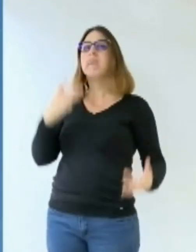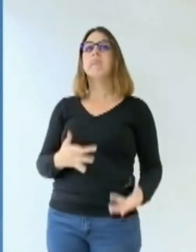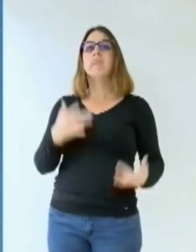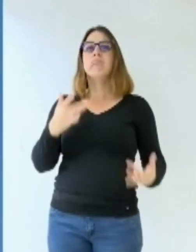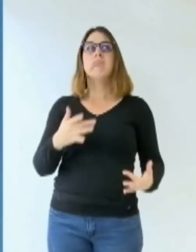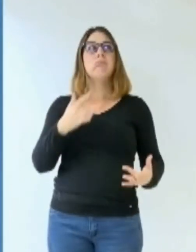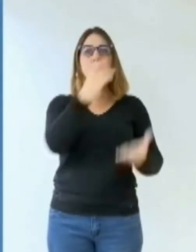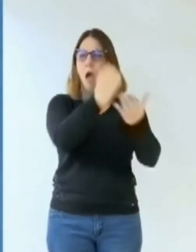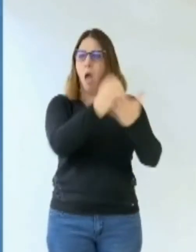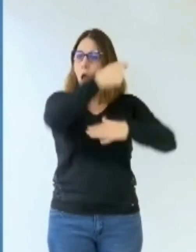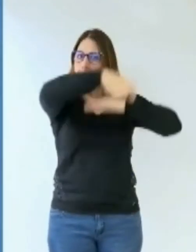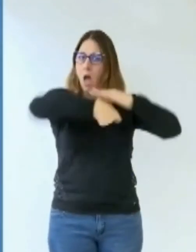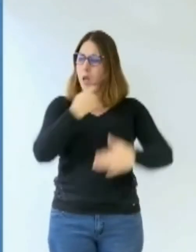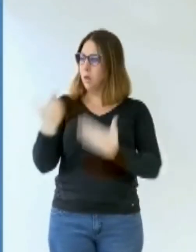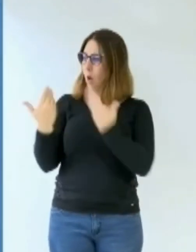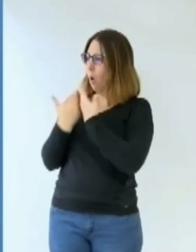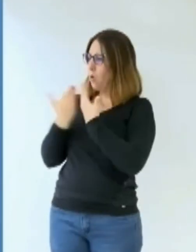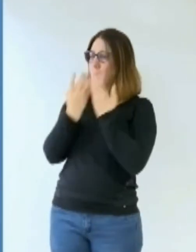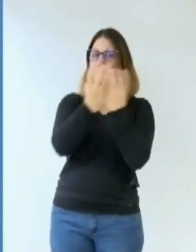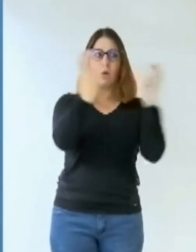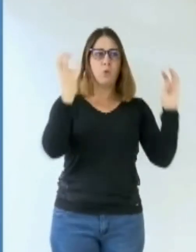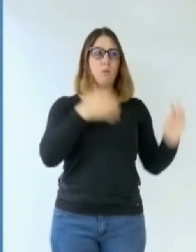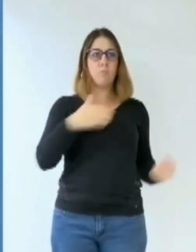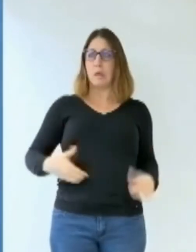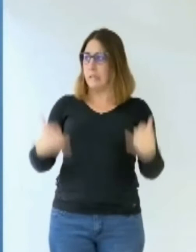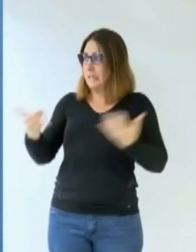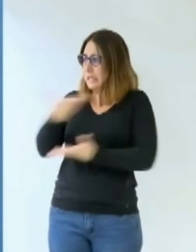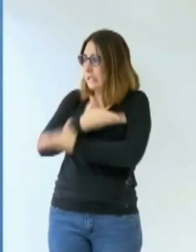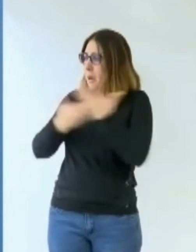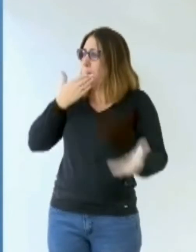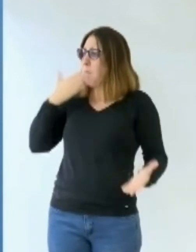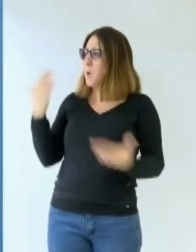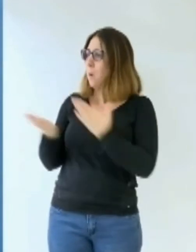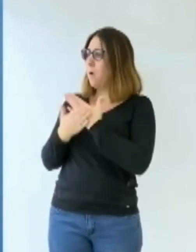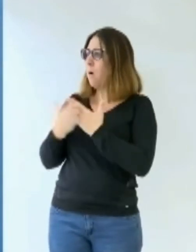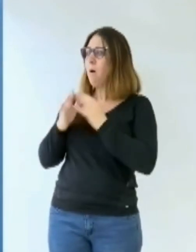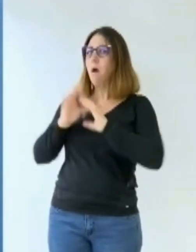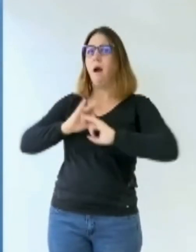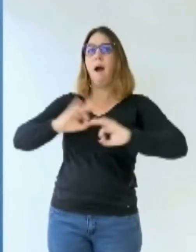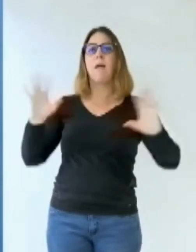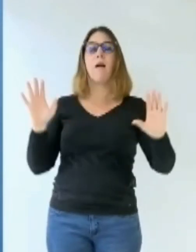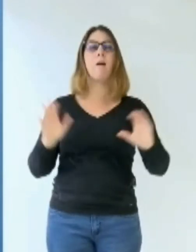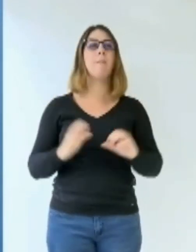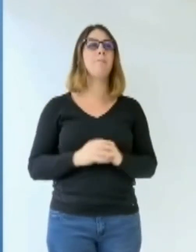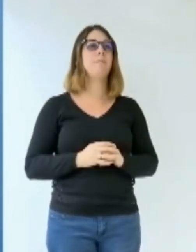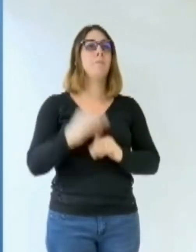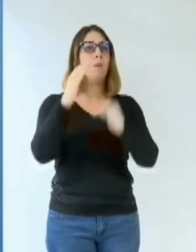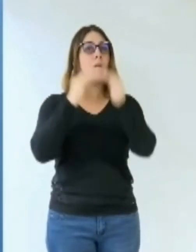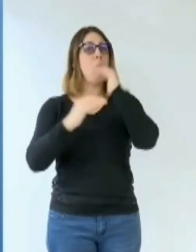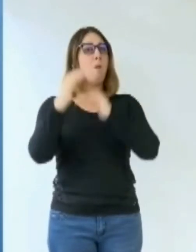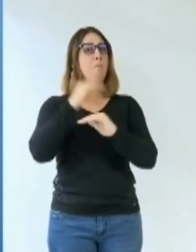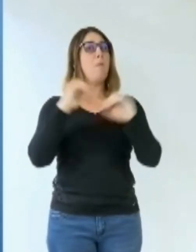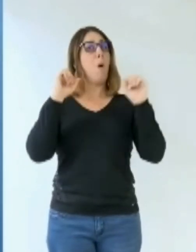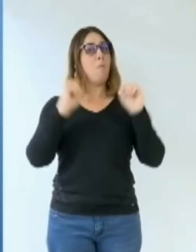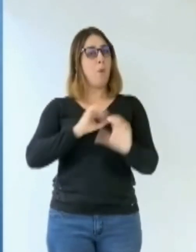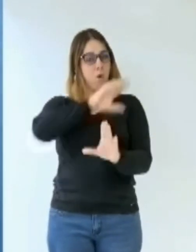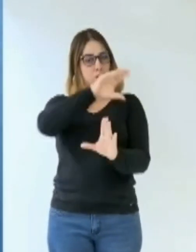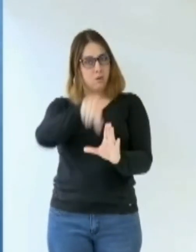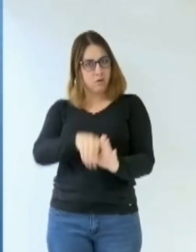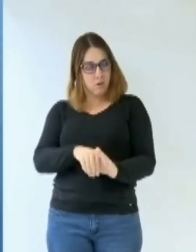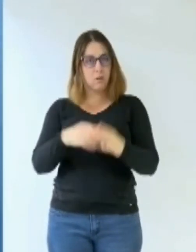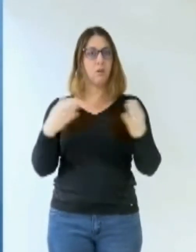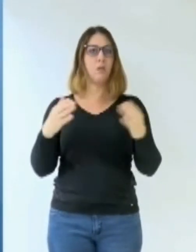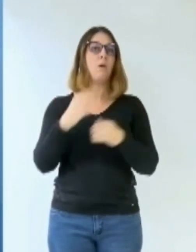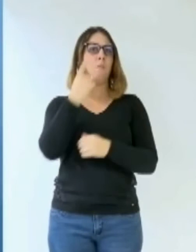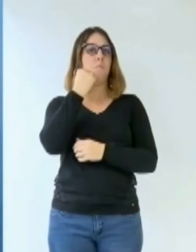d'aide sans consulter le conseil municipal. On aurait pu en débattre ici, dans cet hémicycle. Ce plan pourrait également prendre en compte la remarque